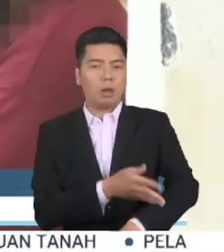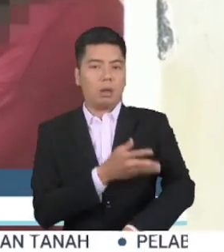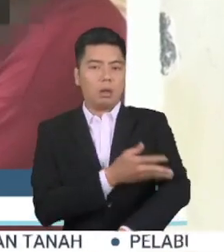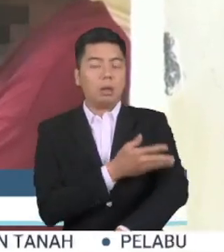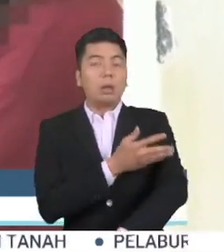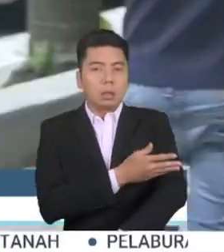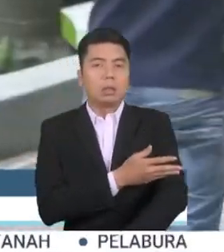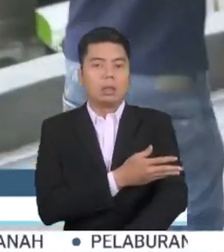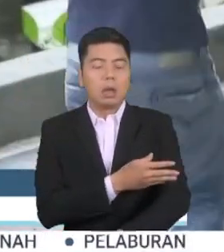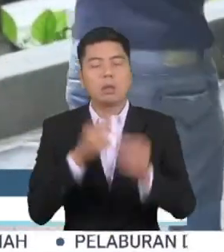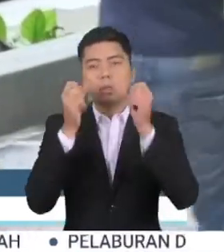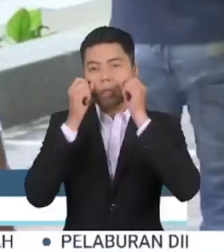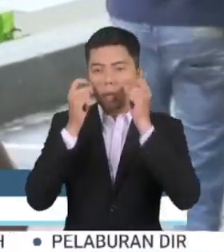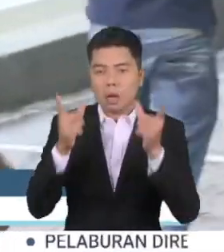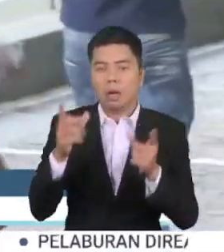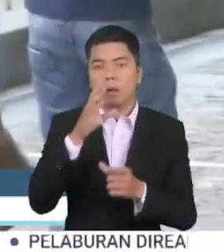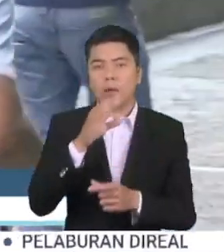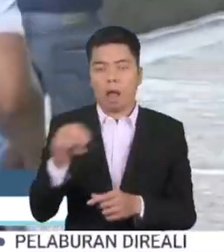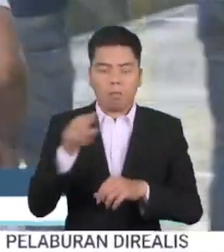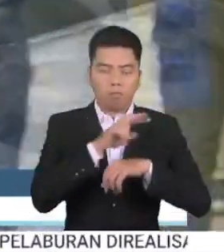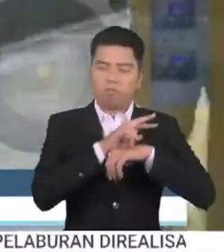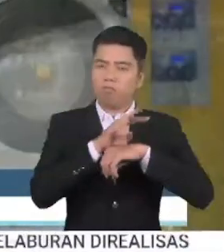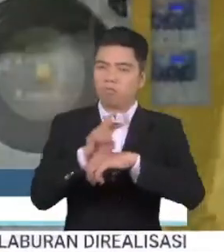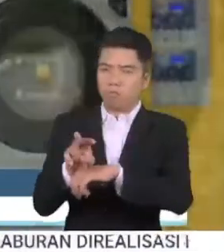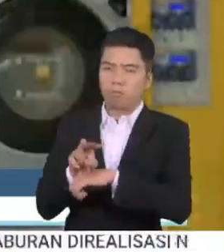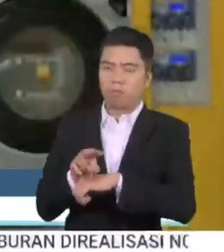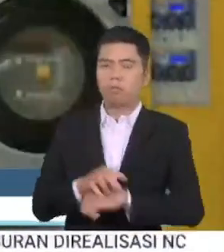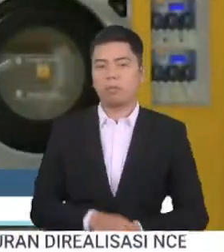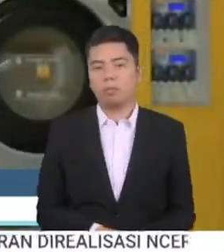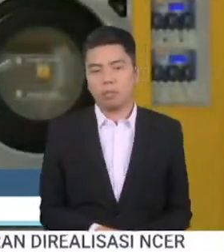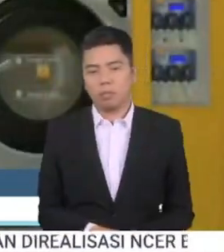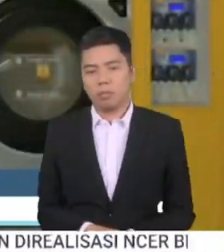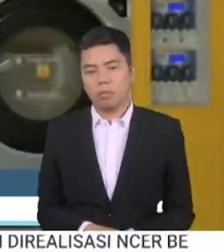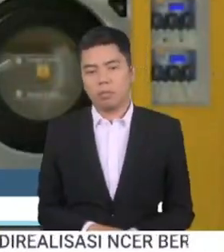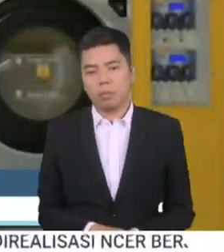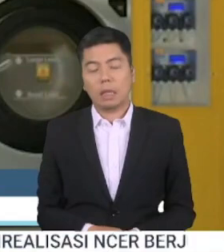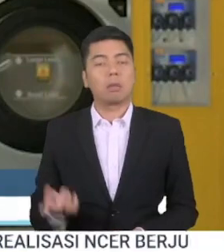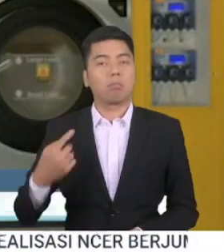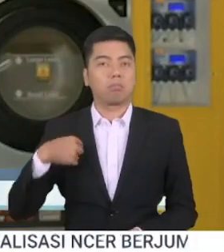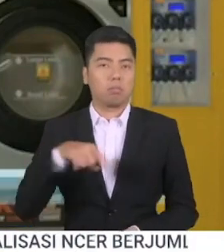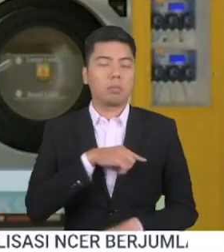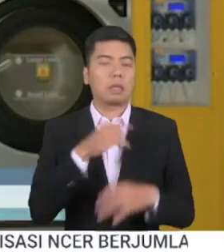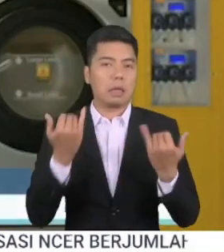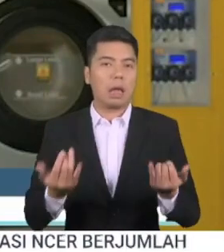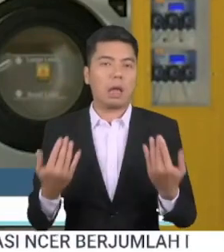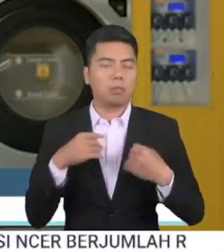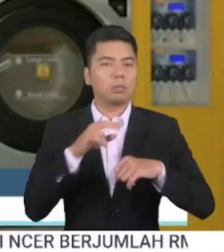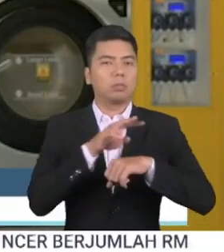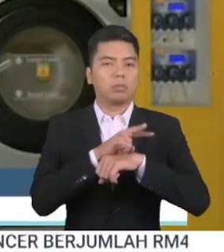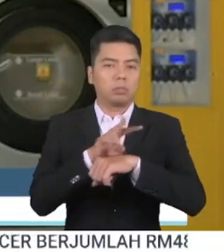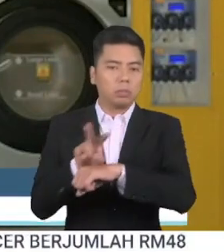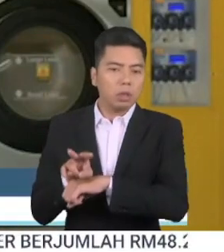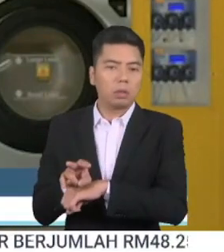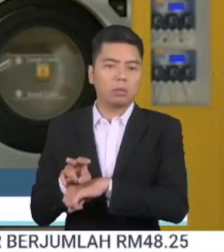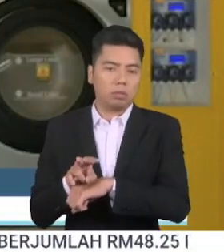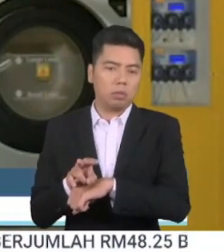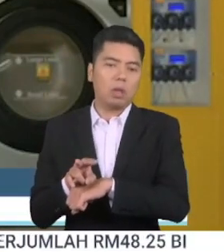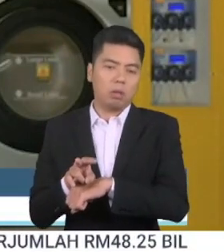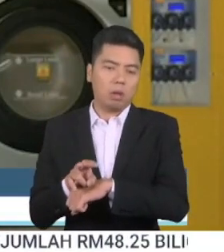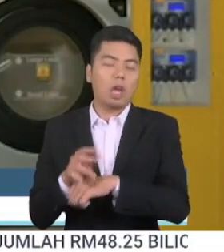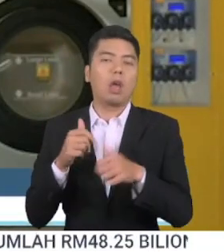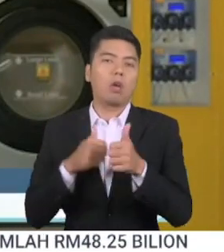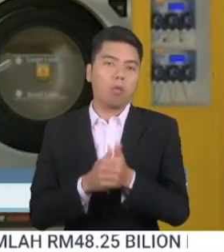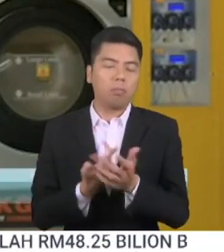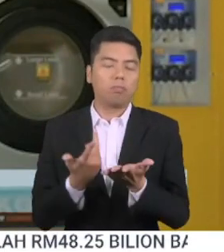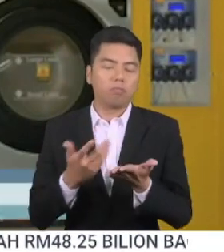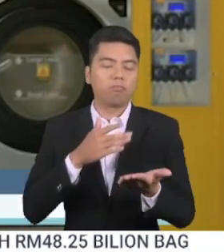aspek peningkatan, kesedaran dan pemantauan. Macam kami, kami ada pemantauan, mungkin ada berkala, kami punya pekerja,